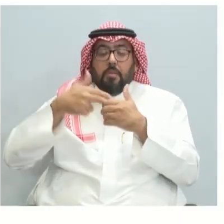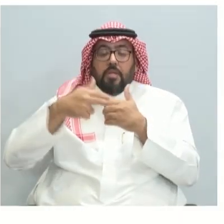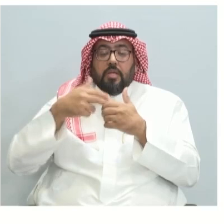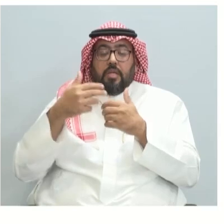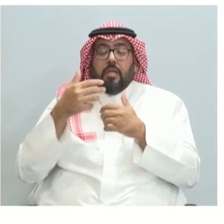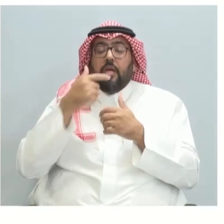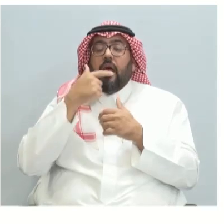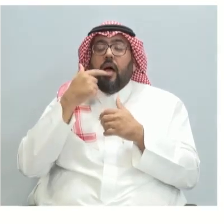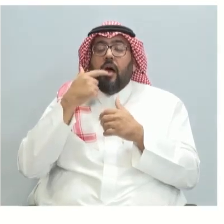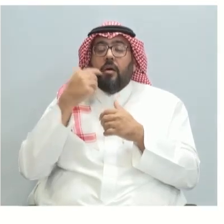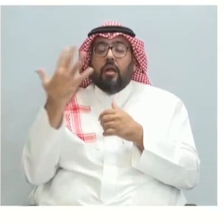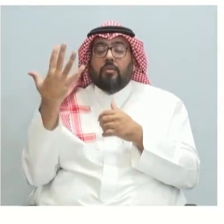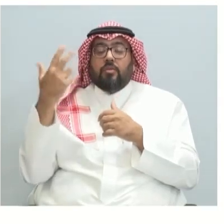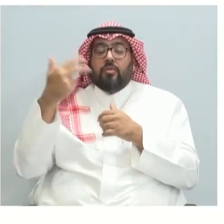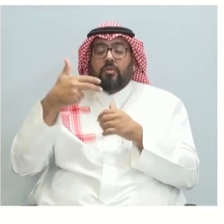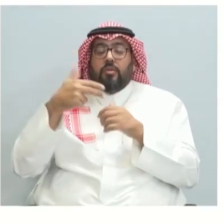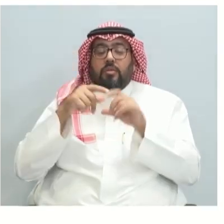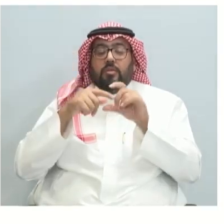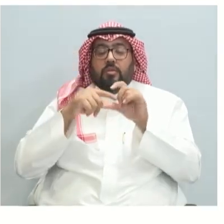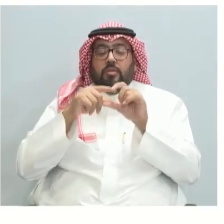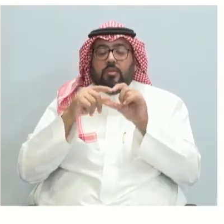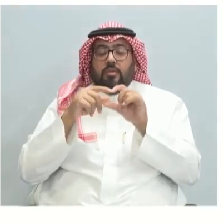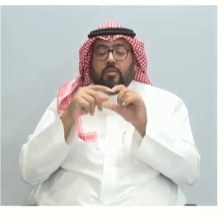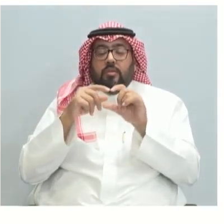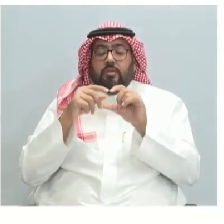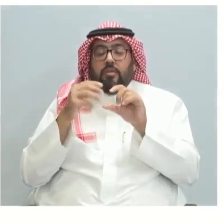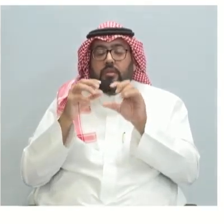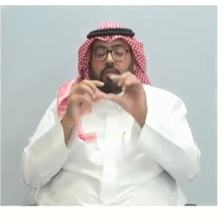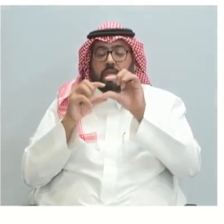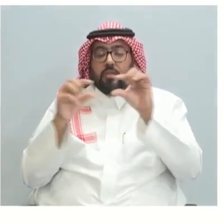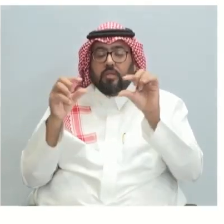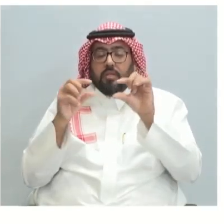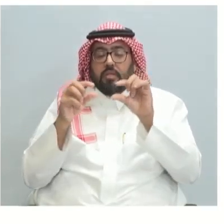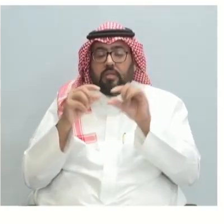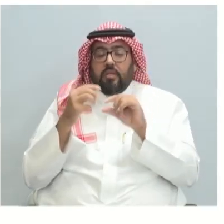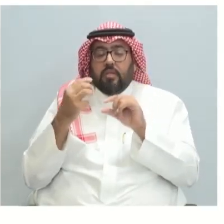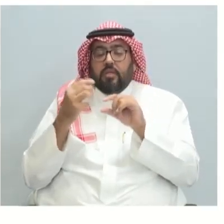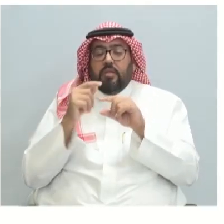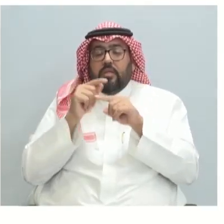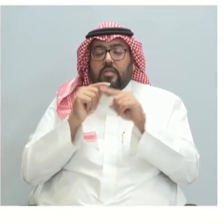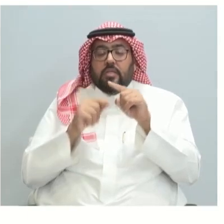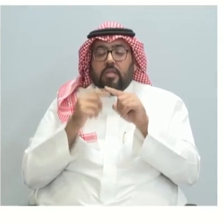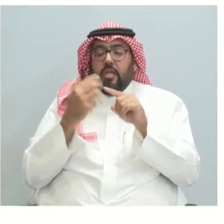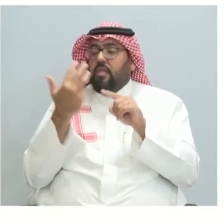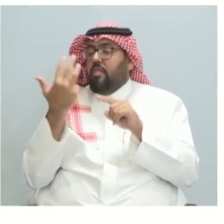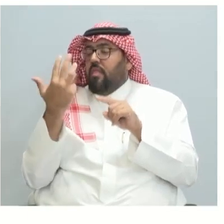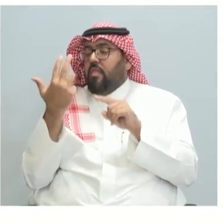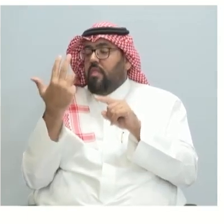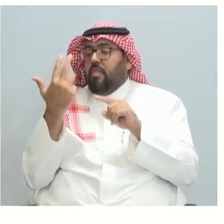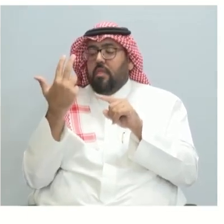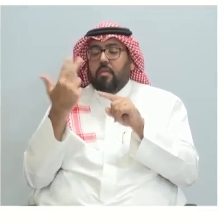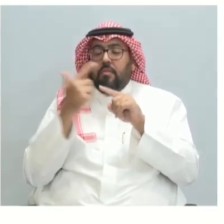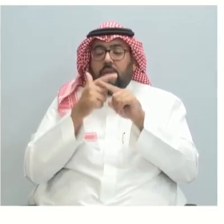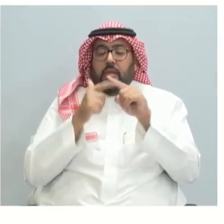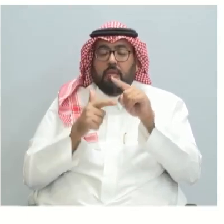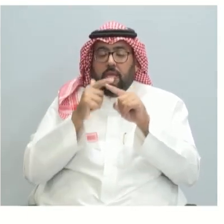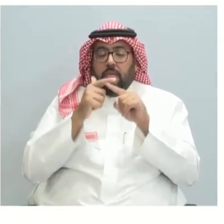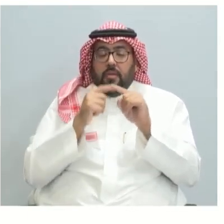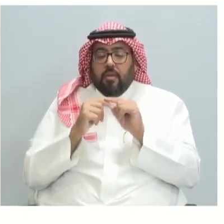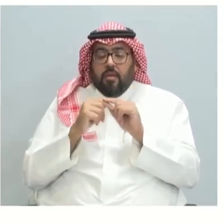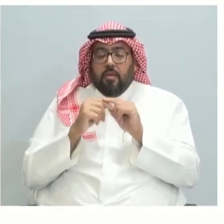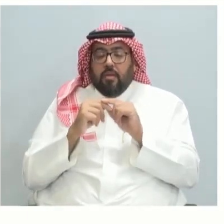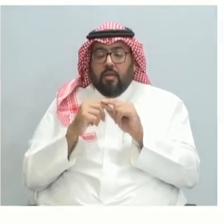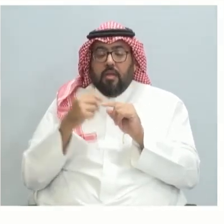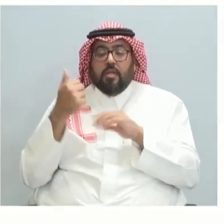بنسبه ثمانيه في المئه لدينا الديزل بنسبه 21 بنسبه سته في المئه وزاويه او قطاع